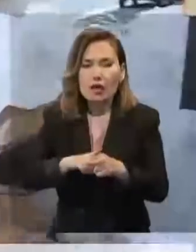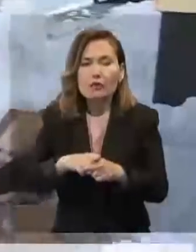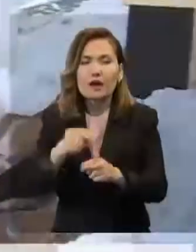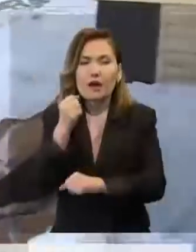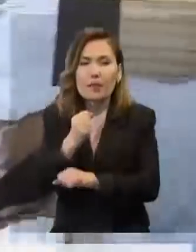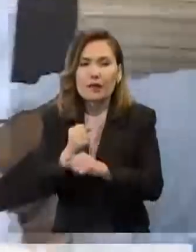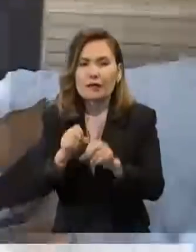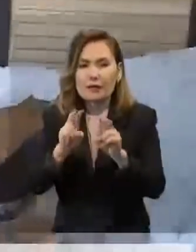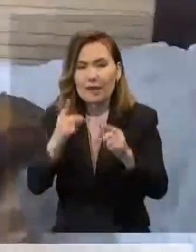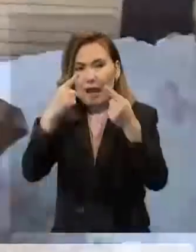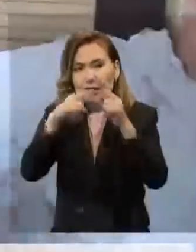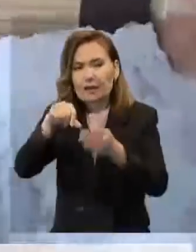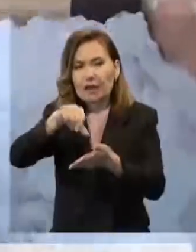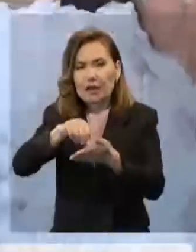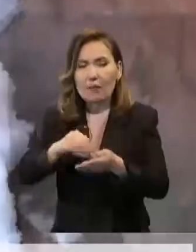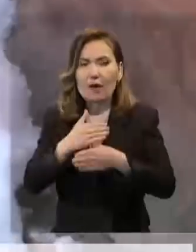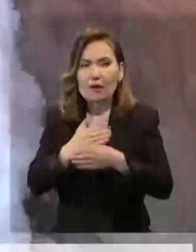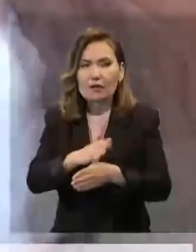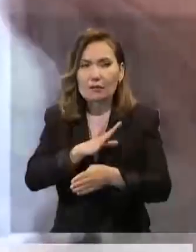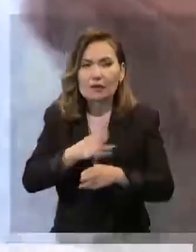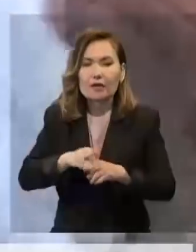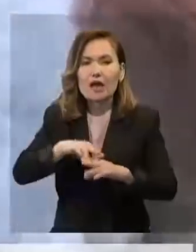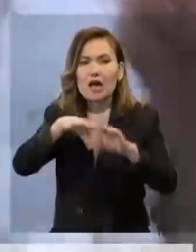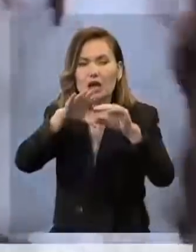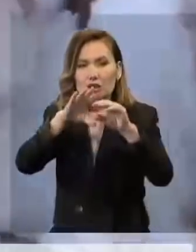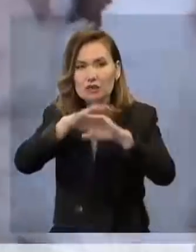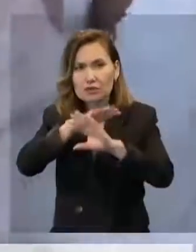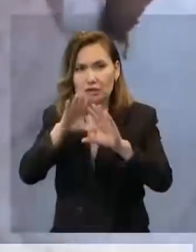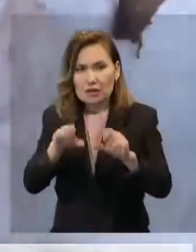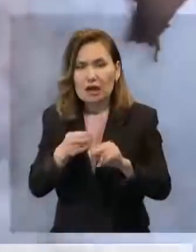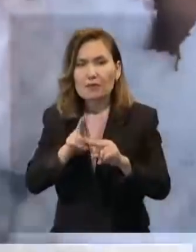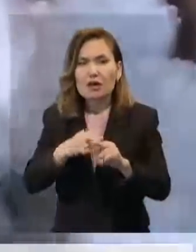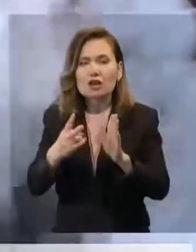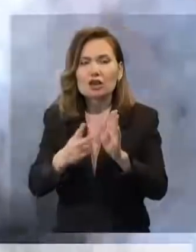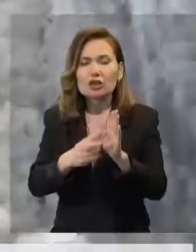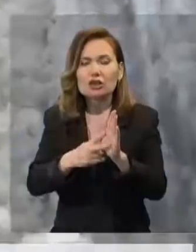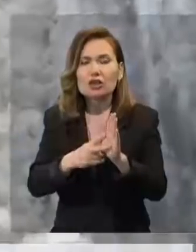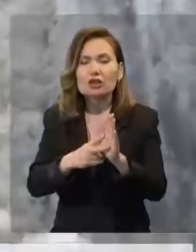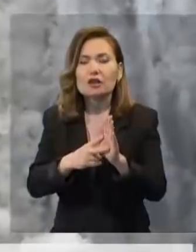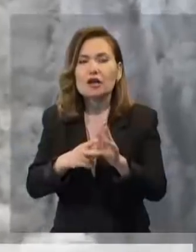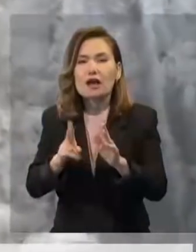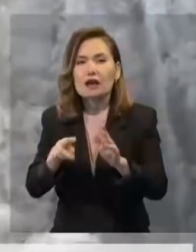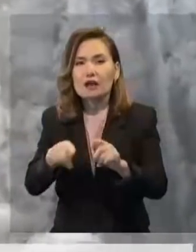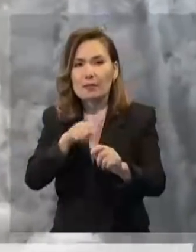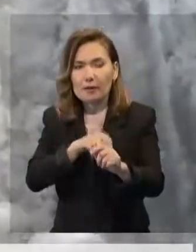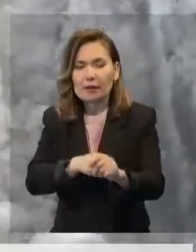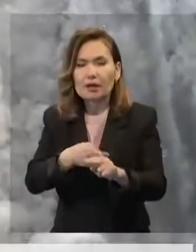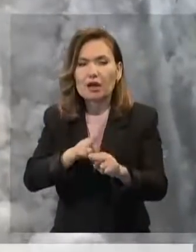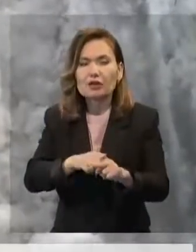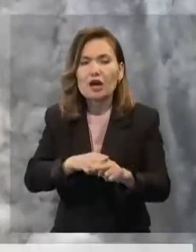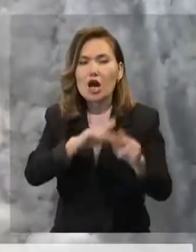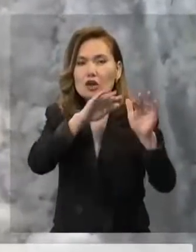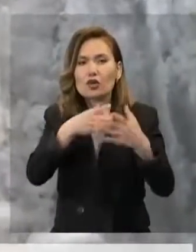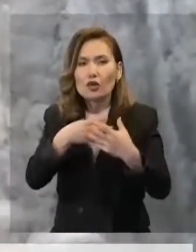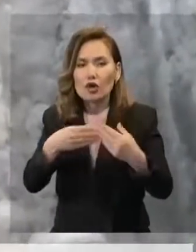тұрған арнайы техникалар да тартыла бастады. Мамандар жалпы ұзындығы 7 шақырым болатын алты арнаны ерітіп, су